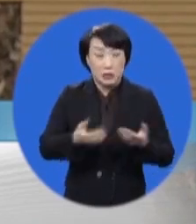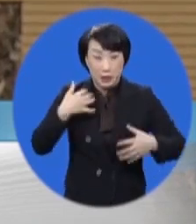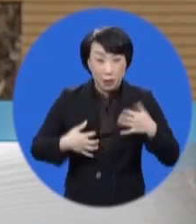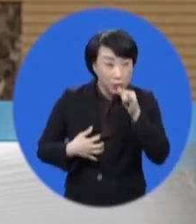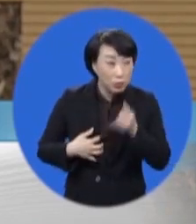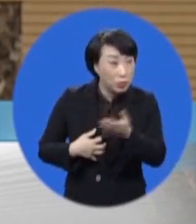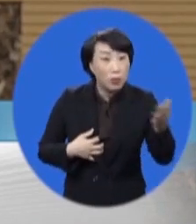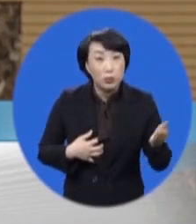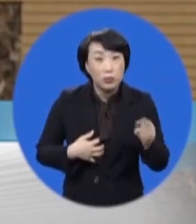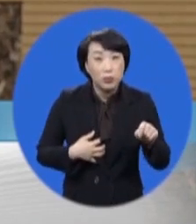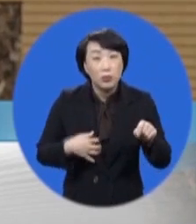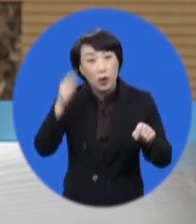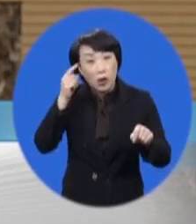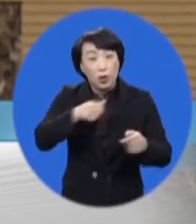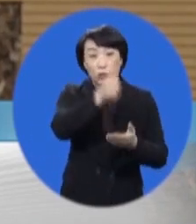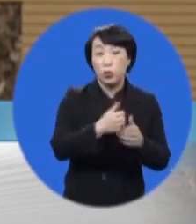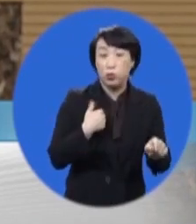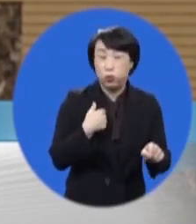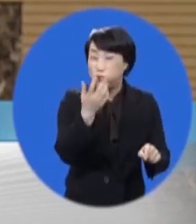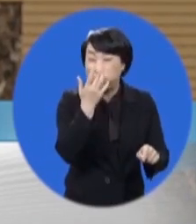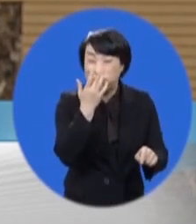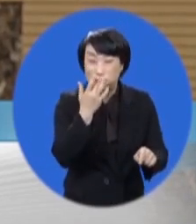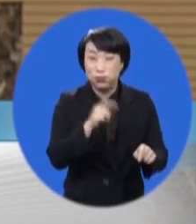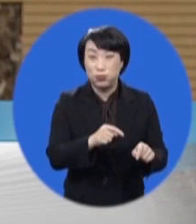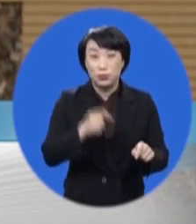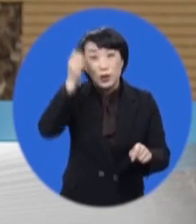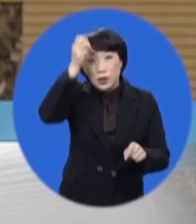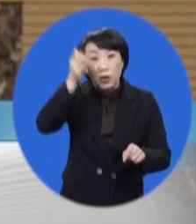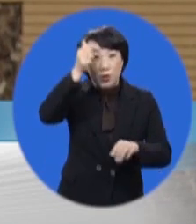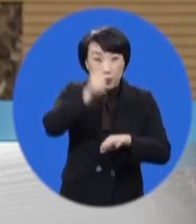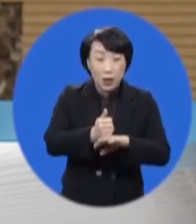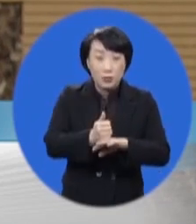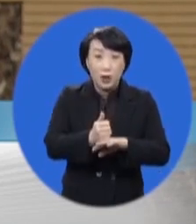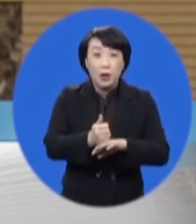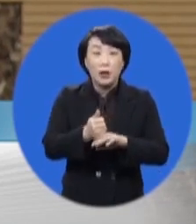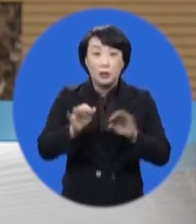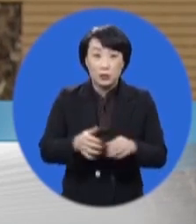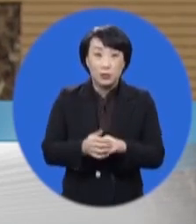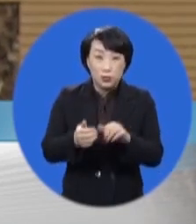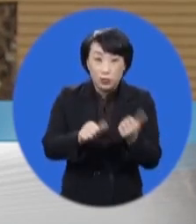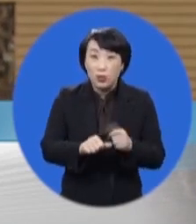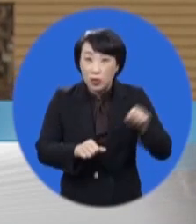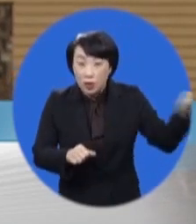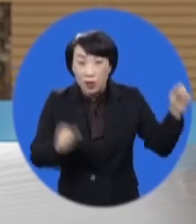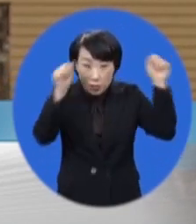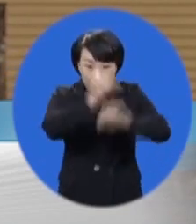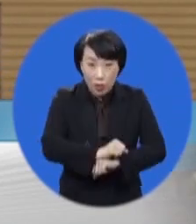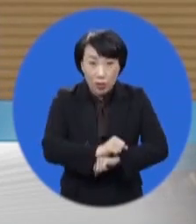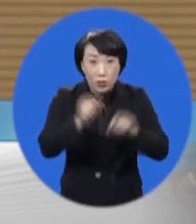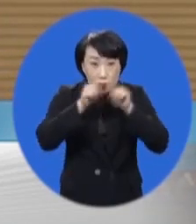근데 그 사람들은 죄가 죄인 줄 모르고 내 영혼의 마지막 사형 선고 속에서